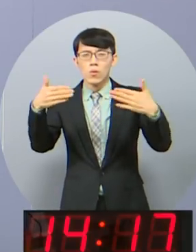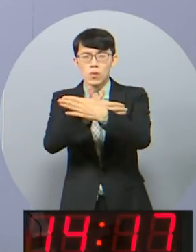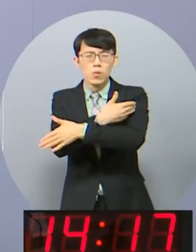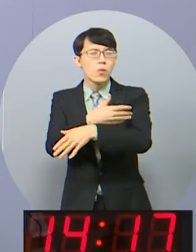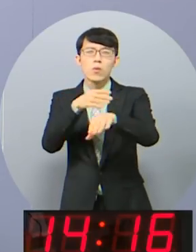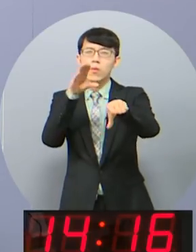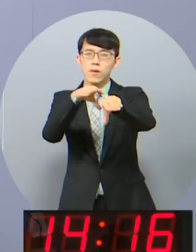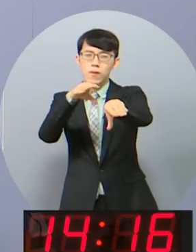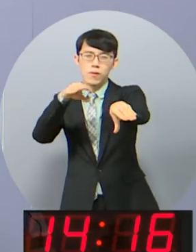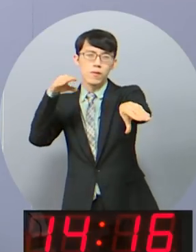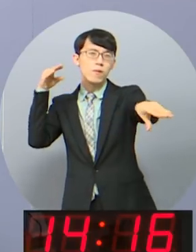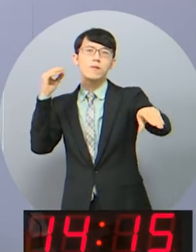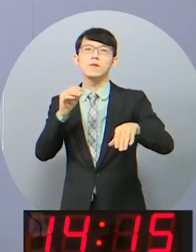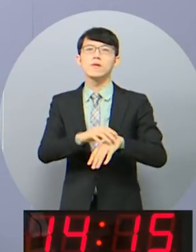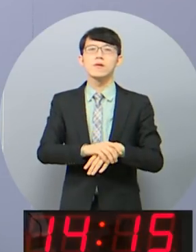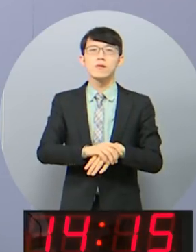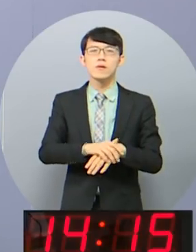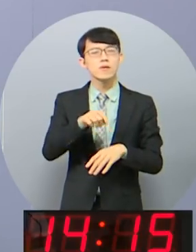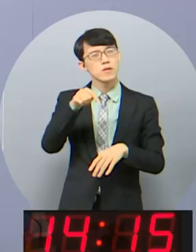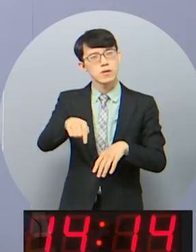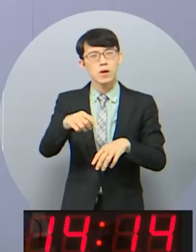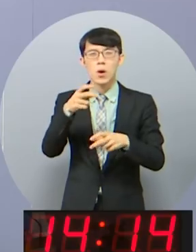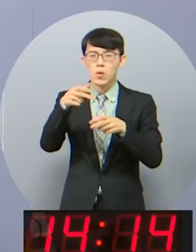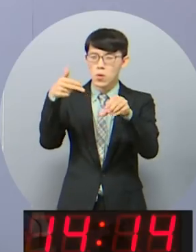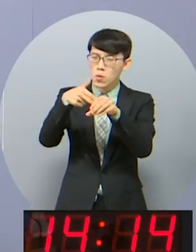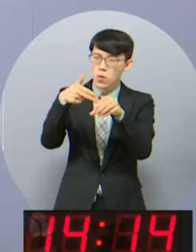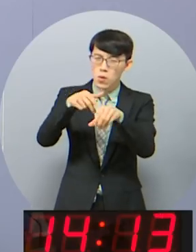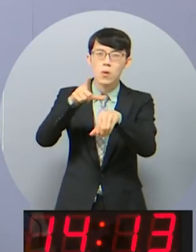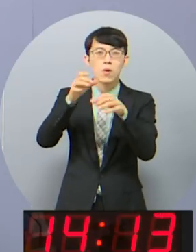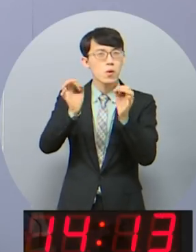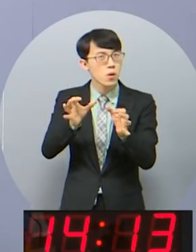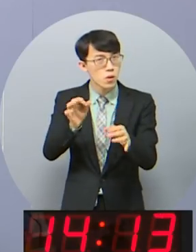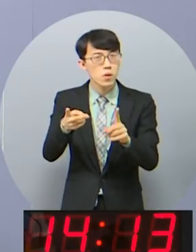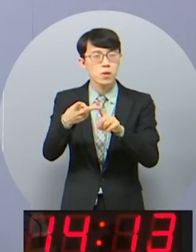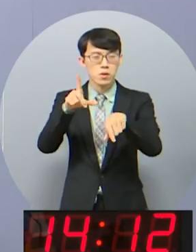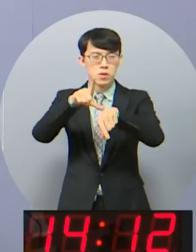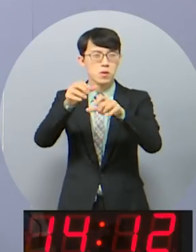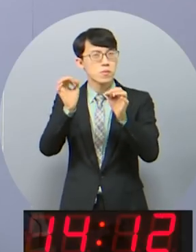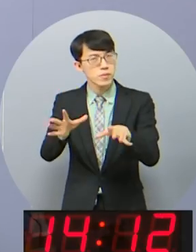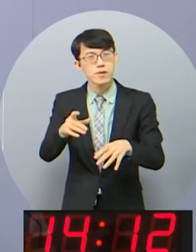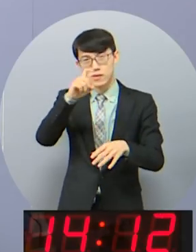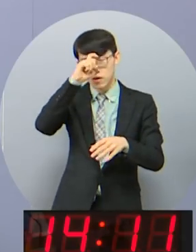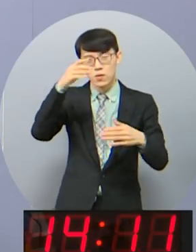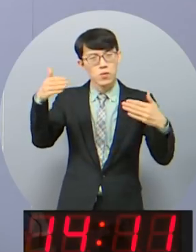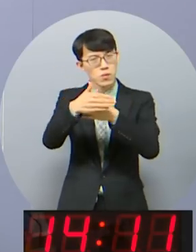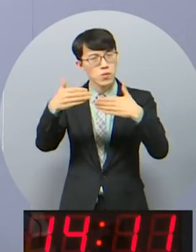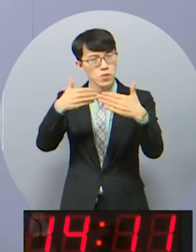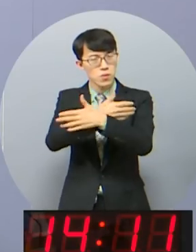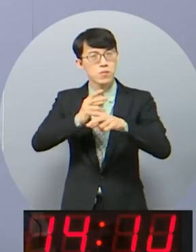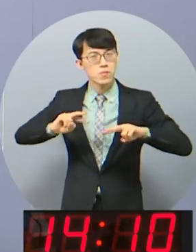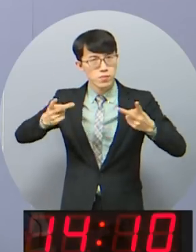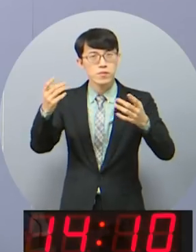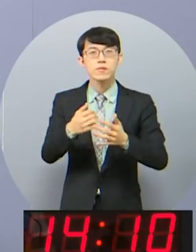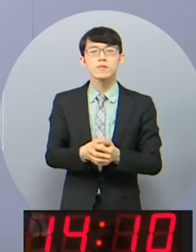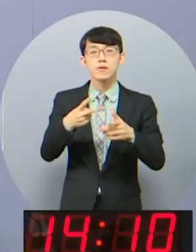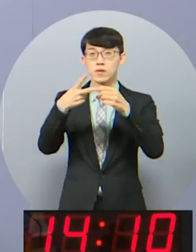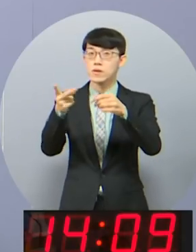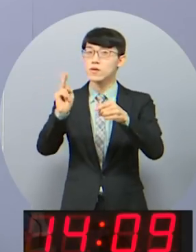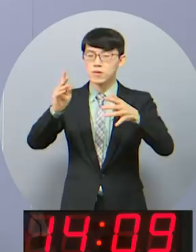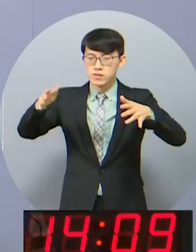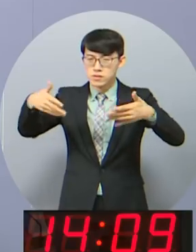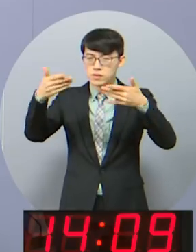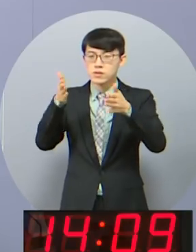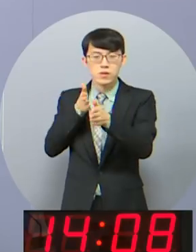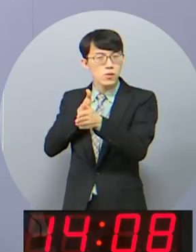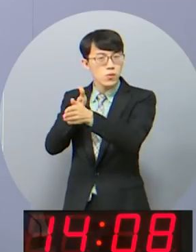车塞到呢，了油钱个了时间。第一爱甲交通来拍通， 第一，咱是轻轨特别好啊。